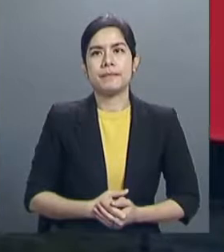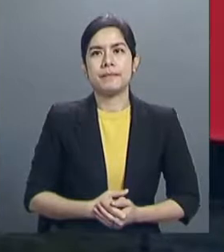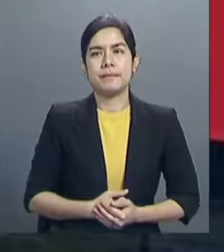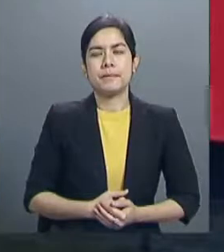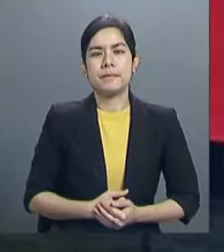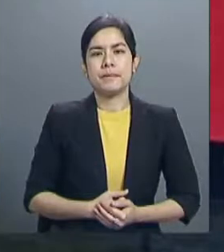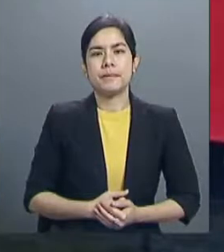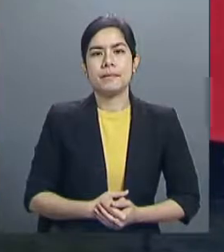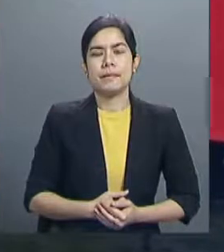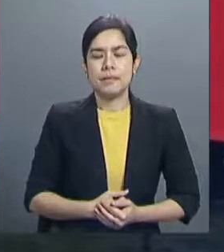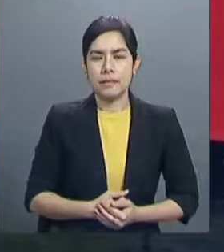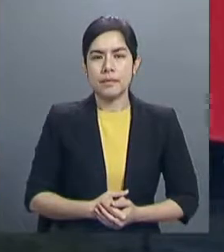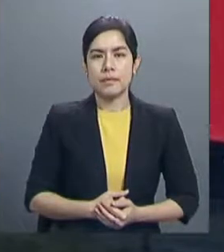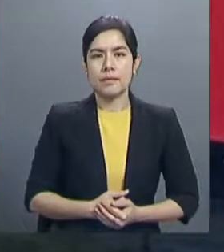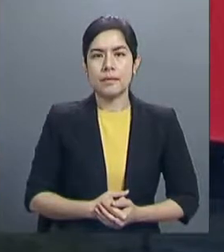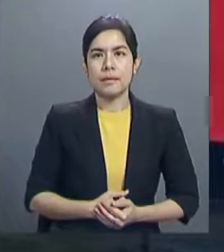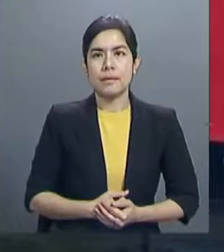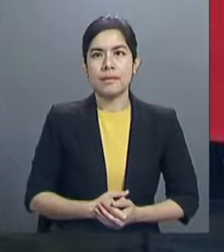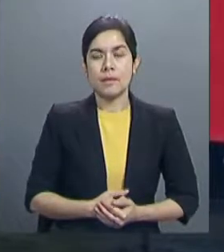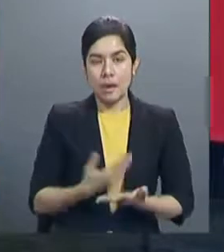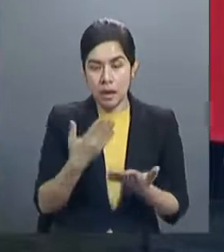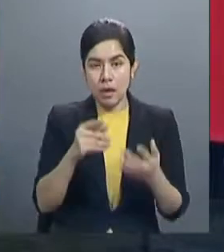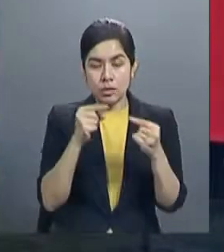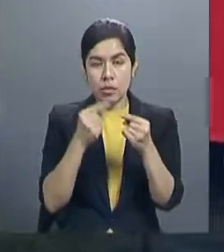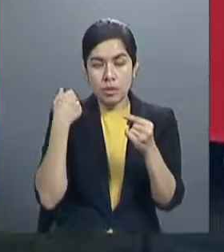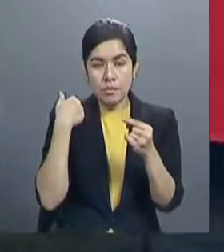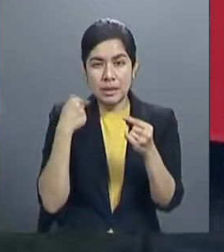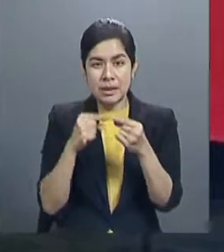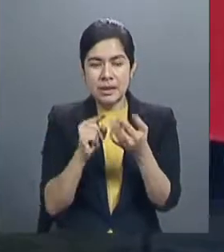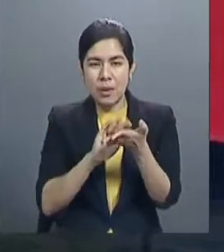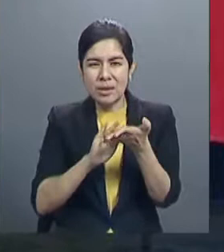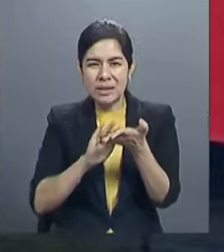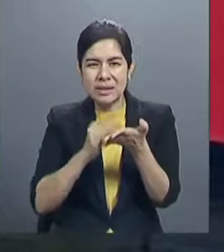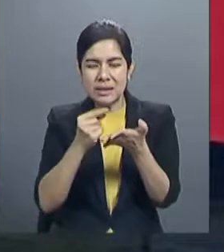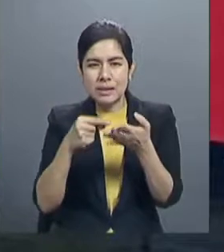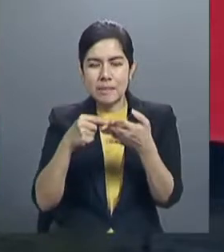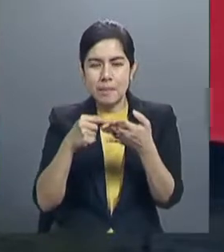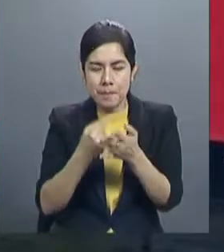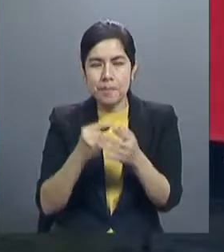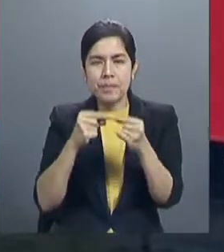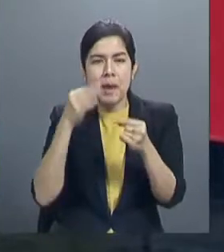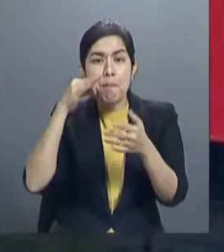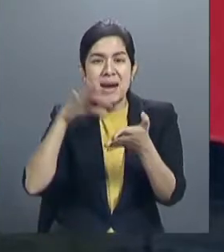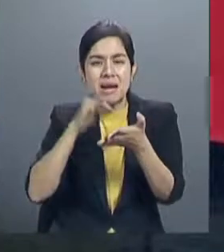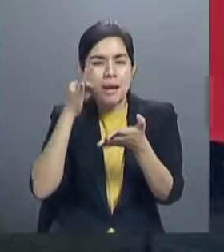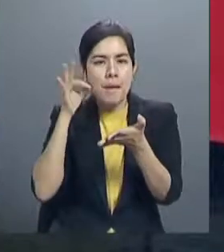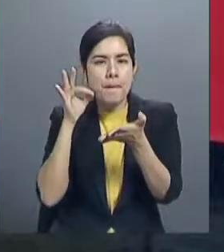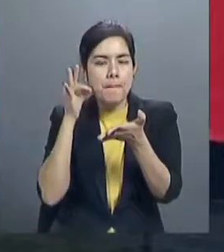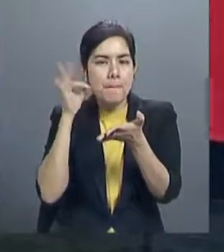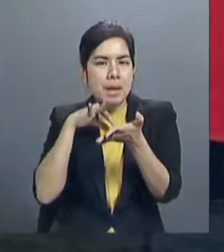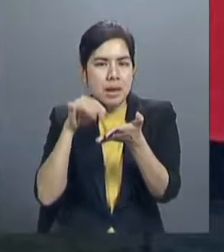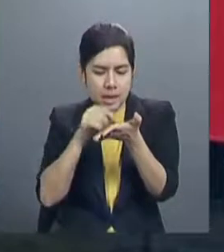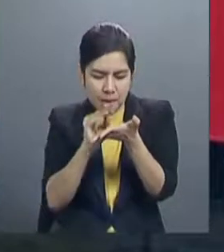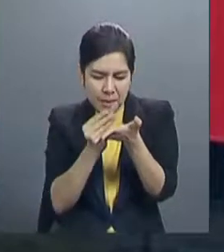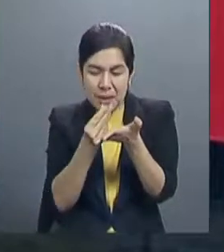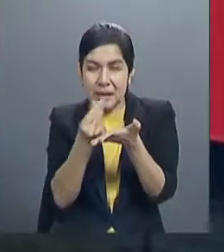แล้วก็มาเอาขี้เผิงมาพันเบิ่งมันงามบ่มันก็สิเฮ็ดร่องเฮ็ดเบิ่งตะกี้สินค้ามันสิมีบ่กี่อย่างดอก